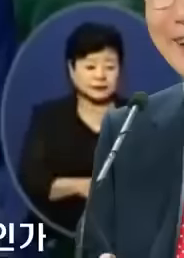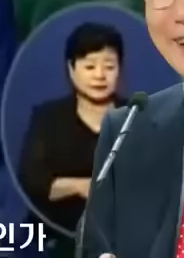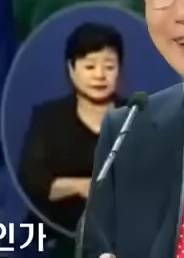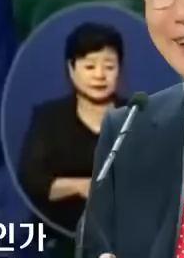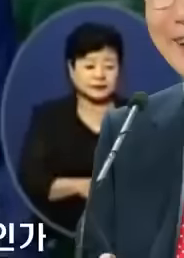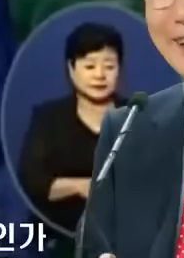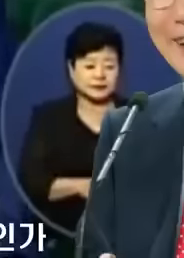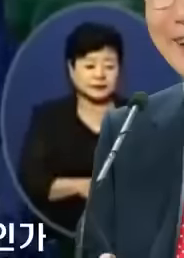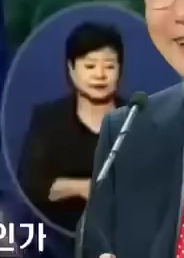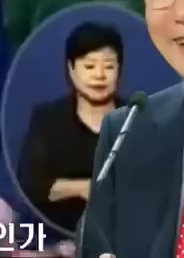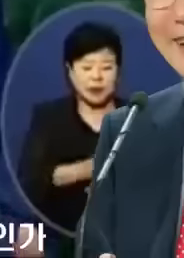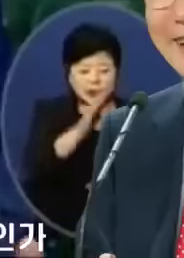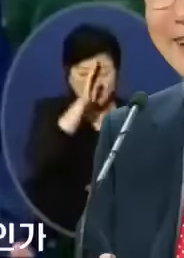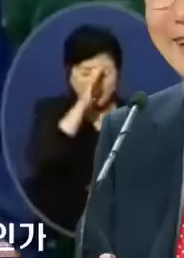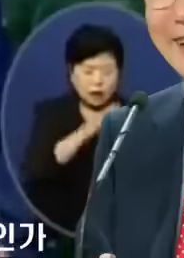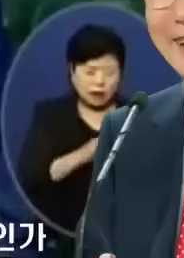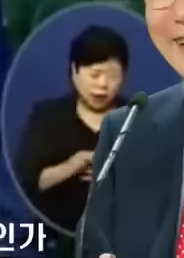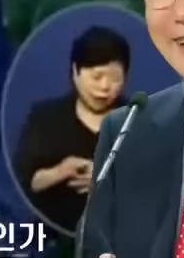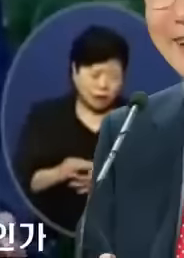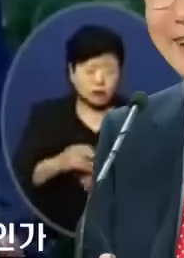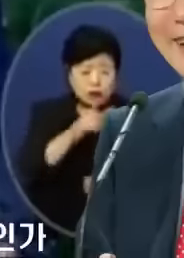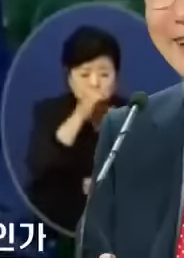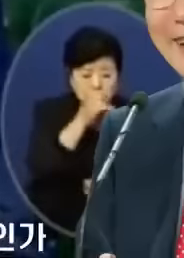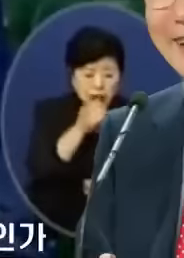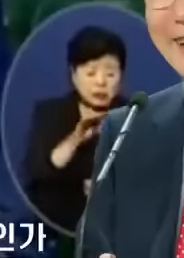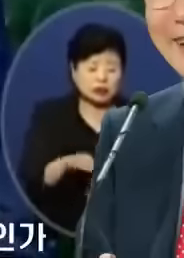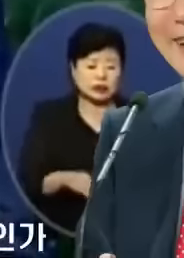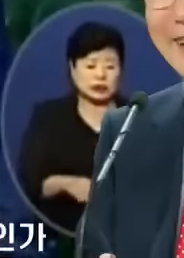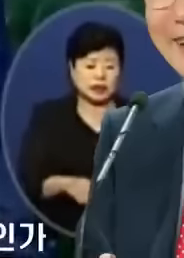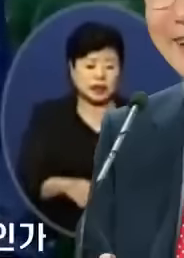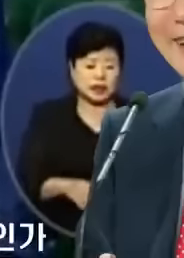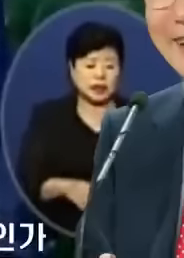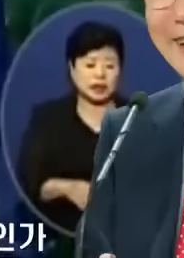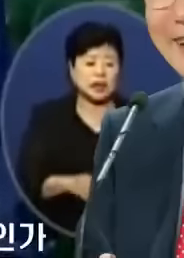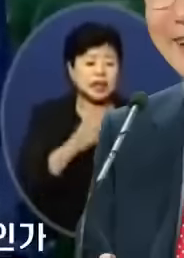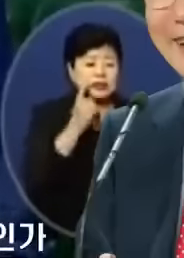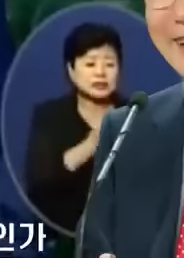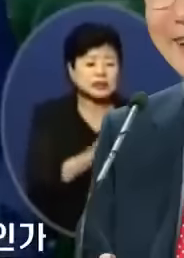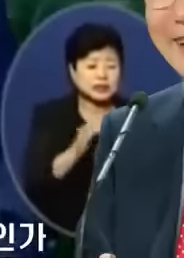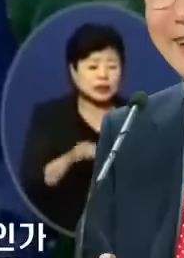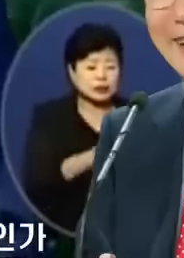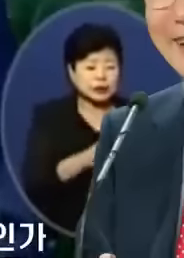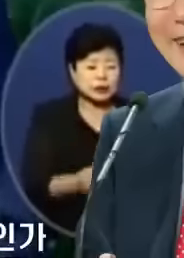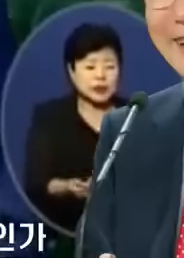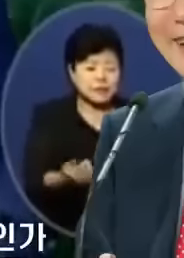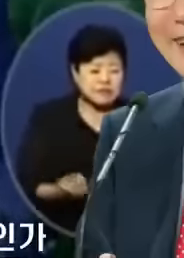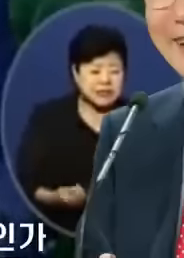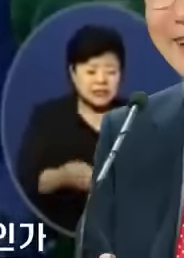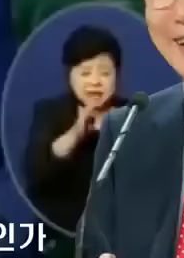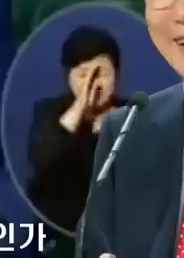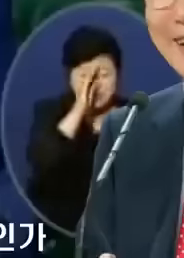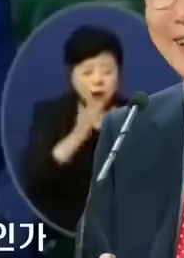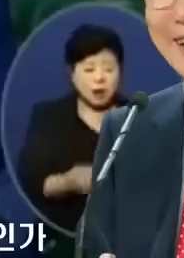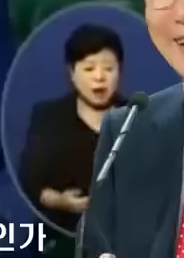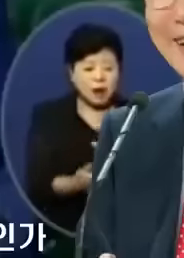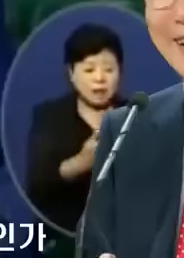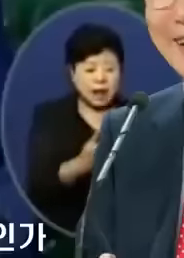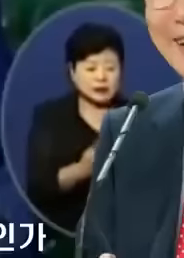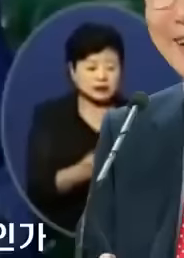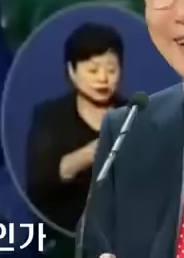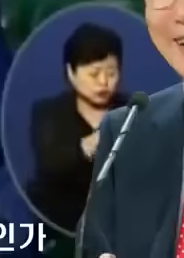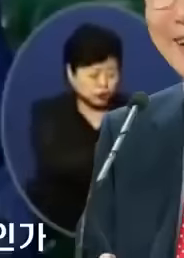살게 하는 것이 아닙니다. 병은 여전히 많이 있어요. 그것에 질 수밖에 없는 우리에게 예방접종을 맞으면 그걸 이길 수 있는